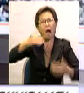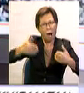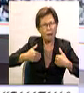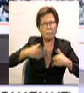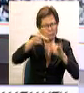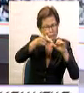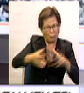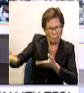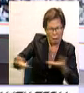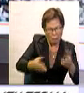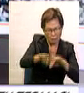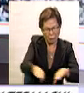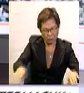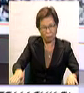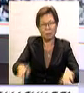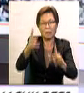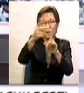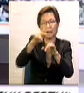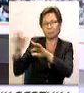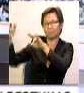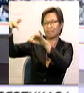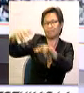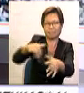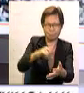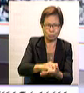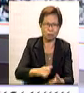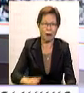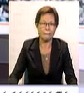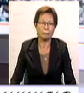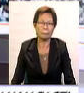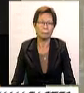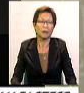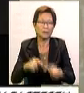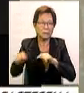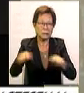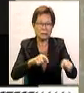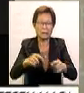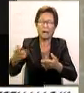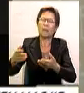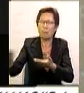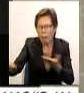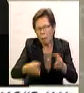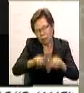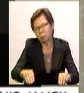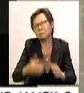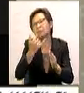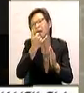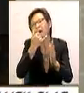terdapat peserta membawa kanak-kanak ke perhimpunan itu. Katanya tindakan membawa kanak-kanak itu menyalahi